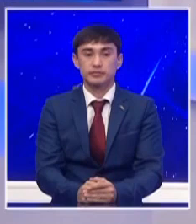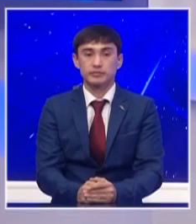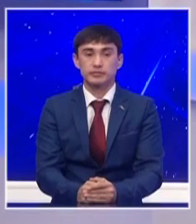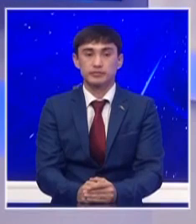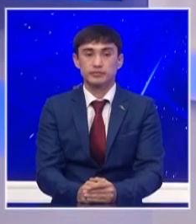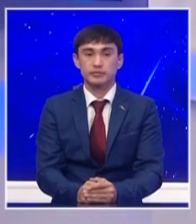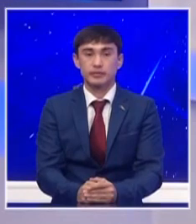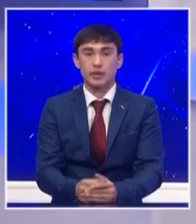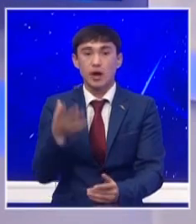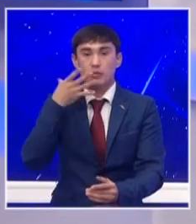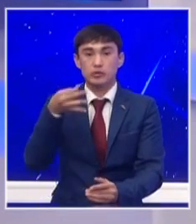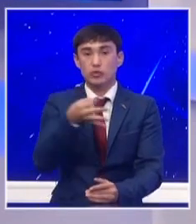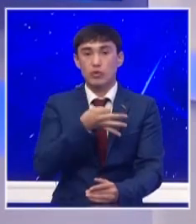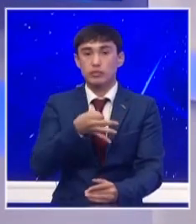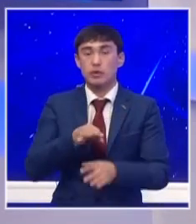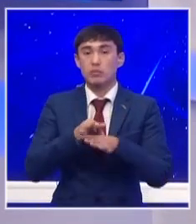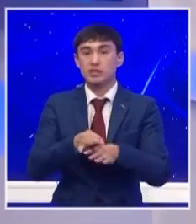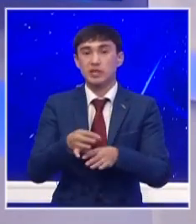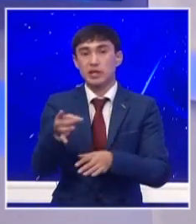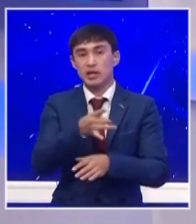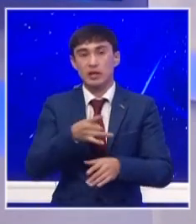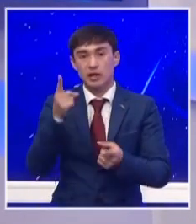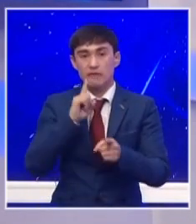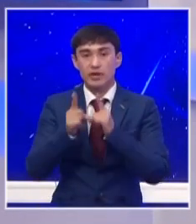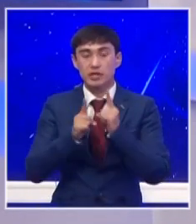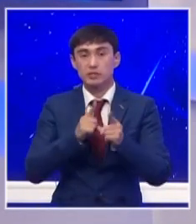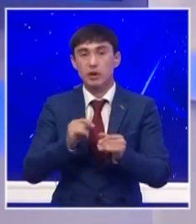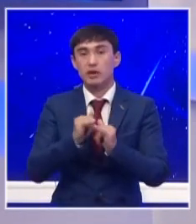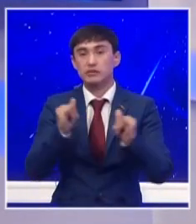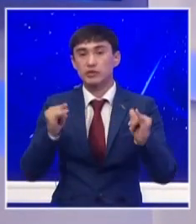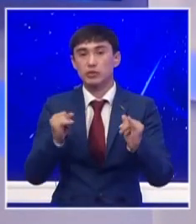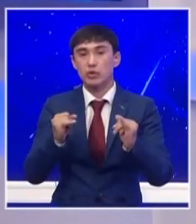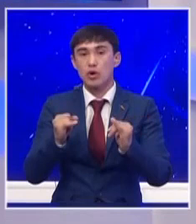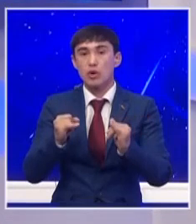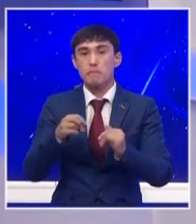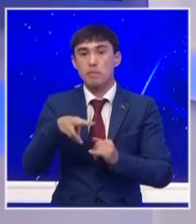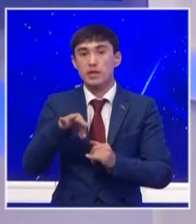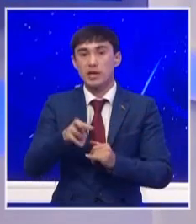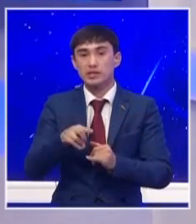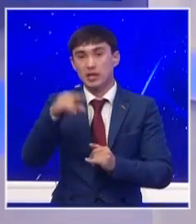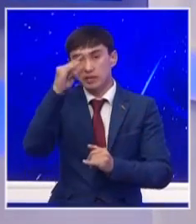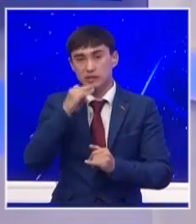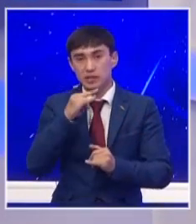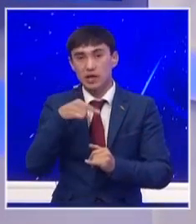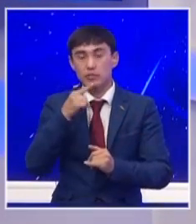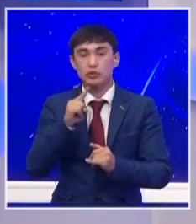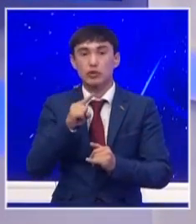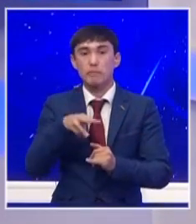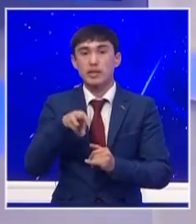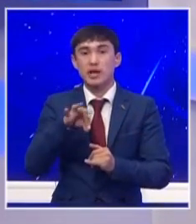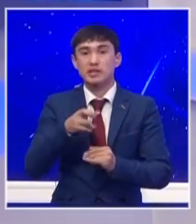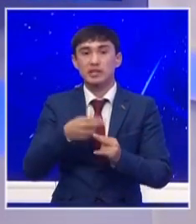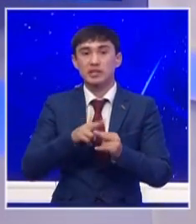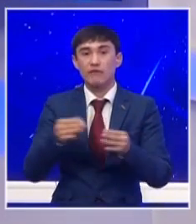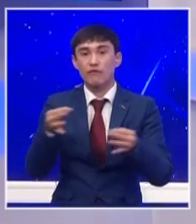данными в Алматинской области прошла региональная конференция по развитию институтов медиации в Казахстане отметим что